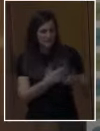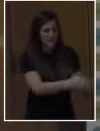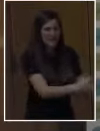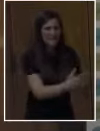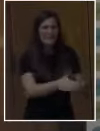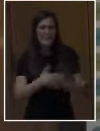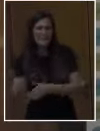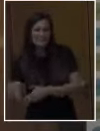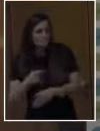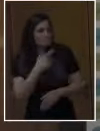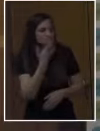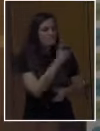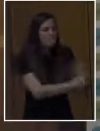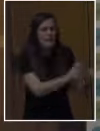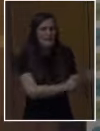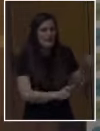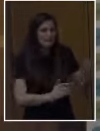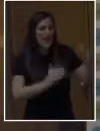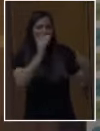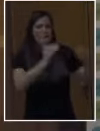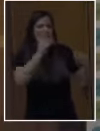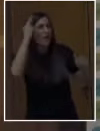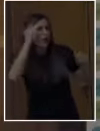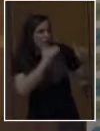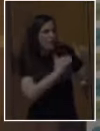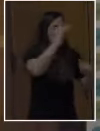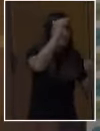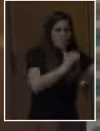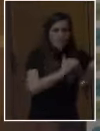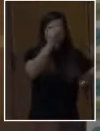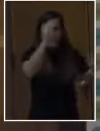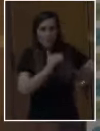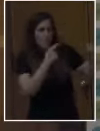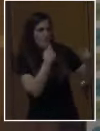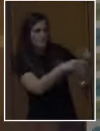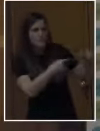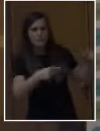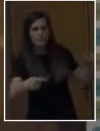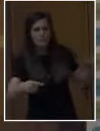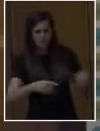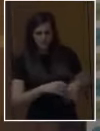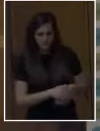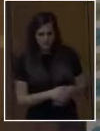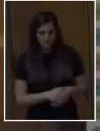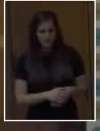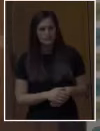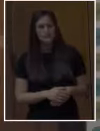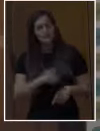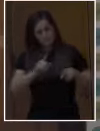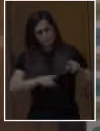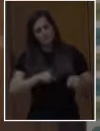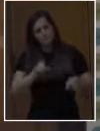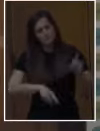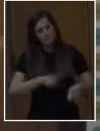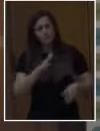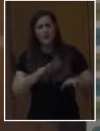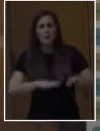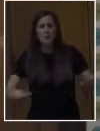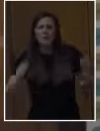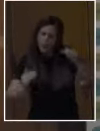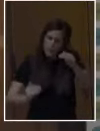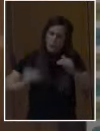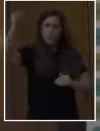πολλαπλών ταχυτήτων. Υπάρχουν μέσα παιδιά τα οποία αποκλίνουν περισσότερο ή λιγότερο από το μέσο όρο, στην ίδια